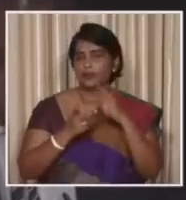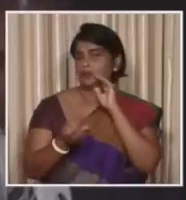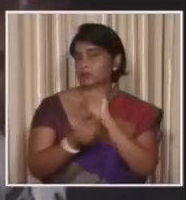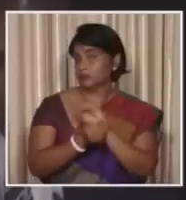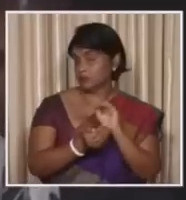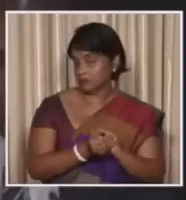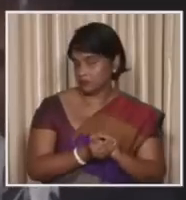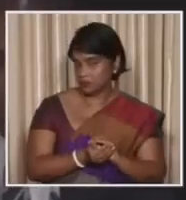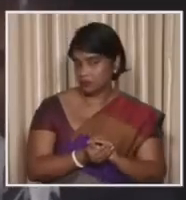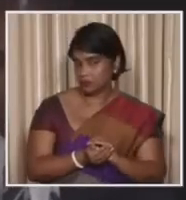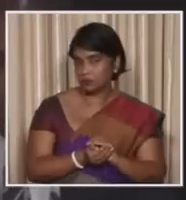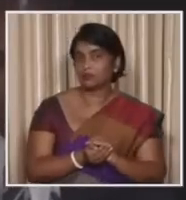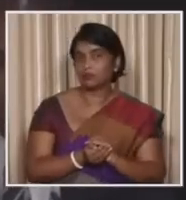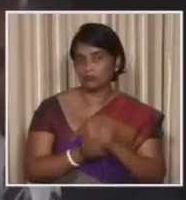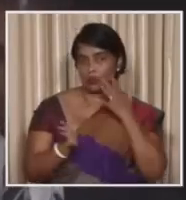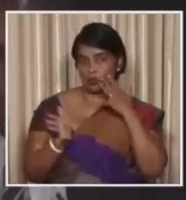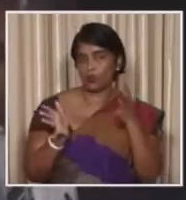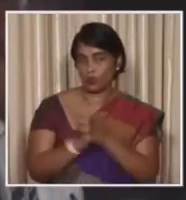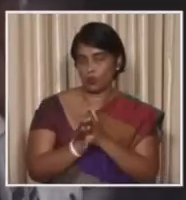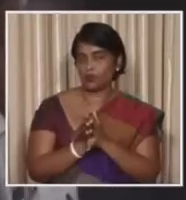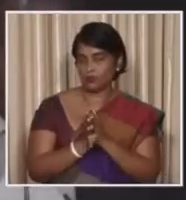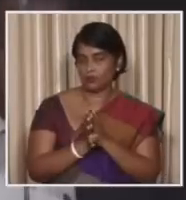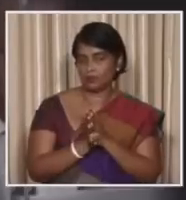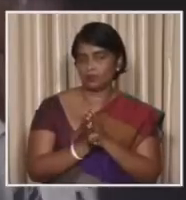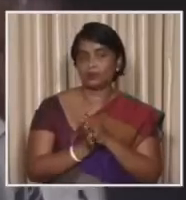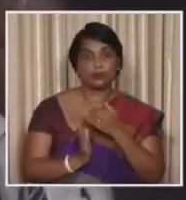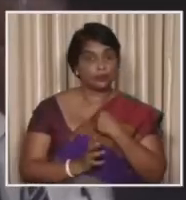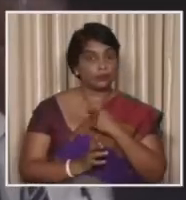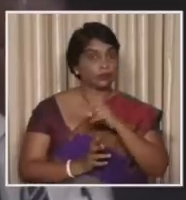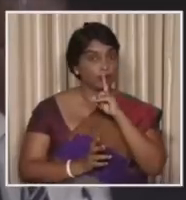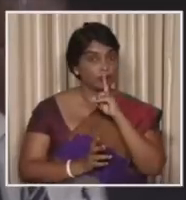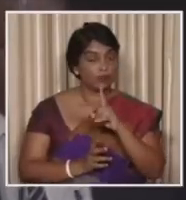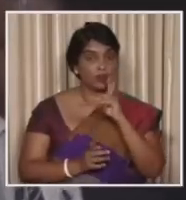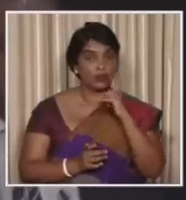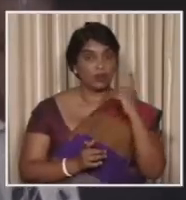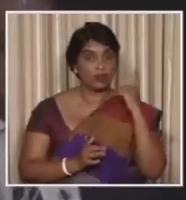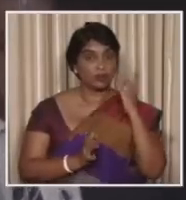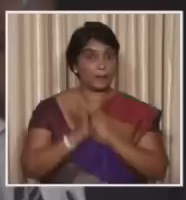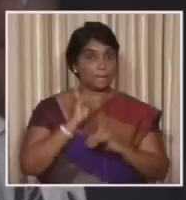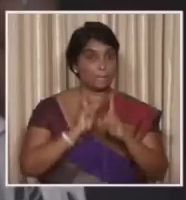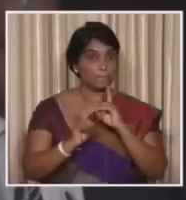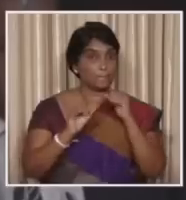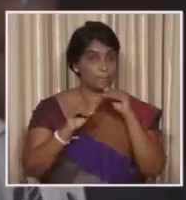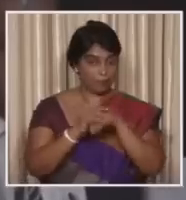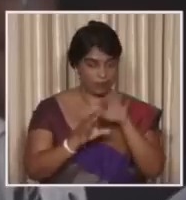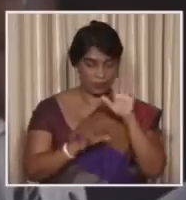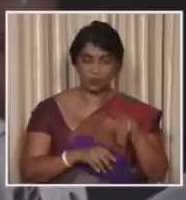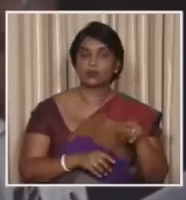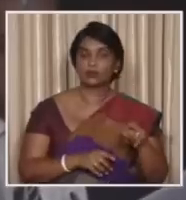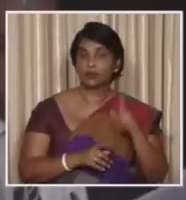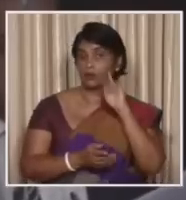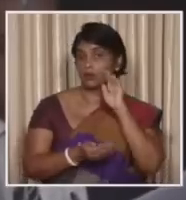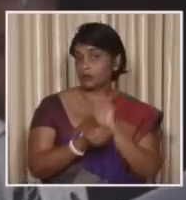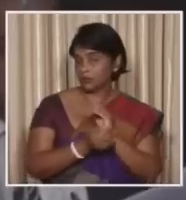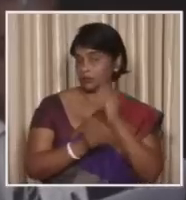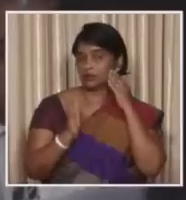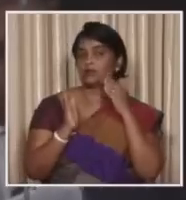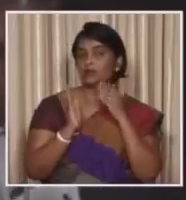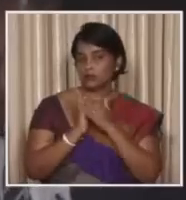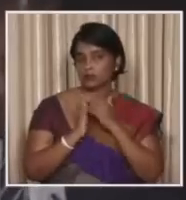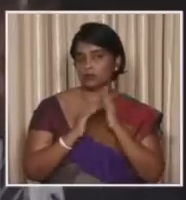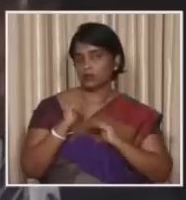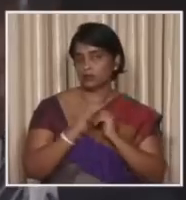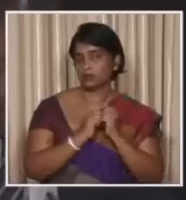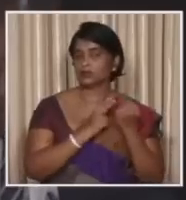ආරක්ෂාවත් අදාළවයි කියලා මම කතා කරන්නේ ආරක්ෂක අමාත්‍යාංශය යටතේ පවතින ආරක්ෂාවට අදාළ කාර්යභාරය